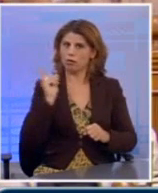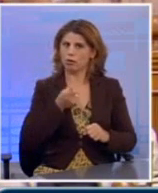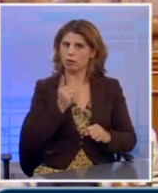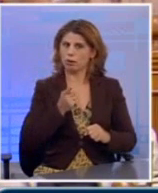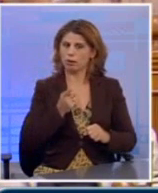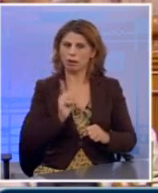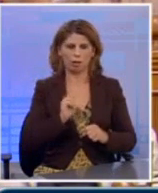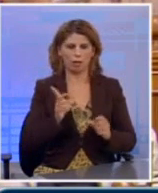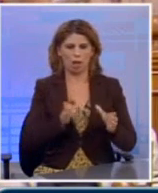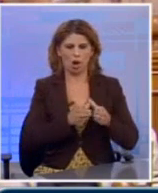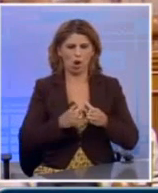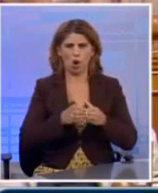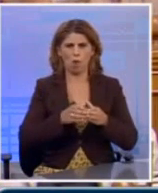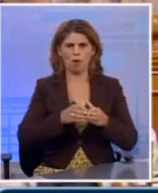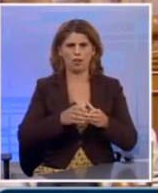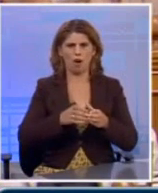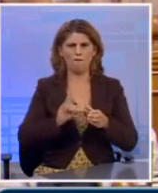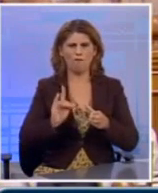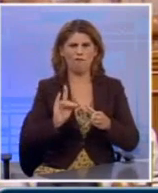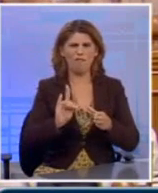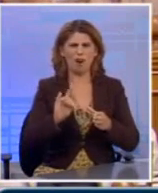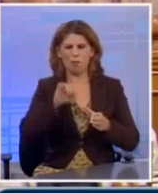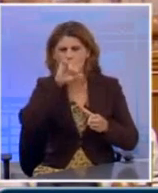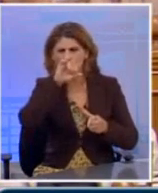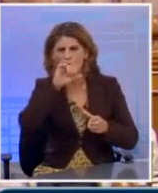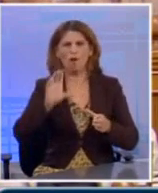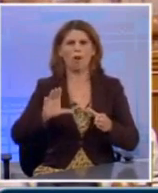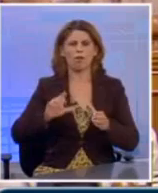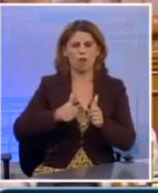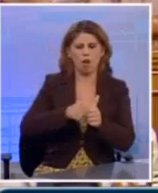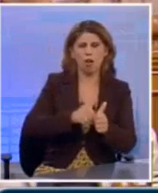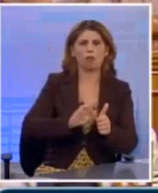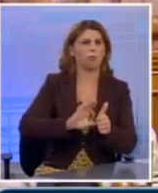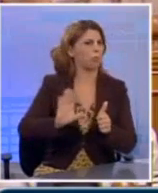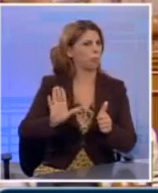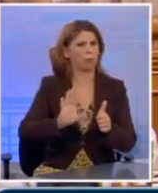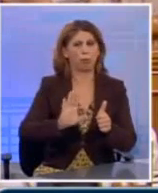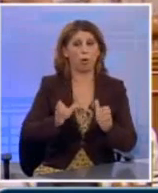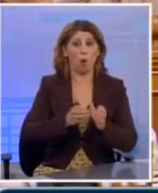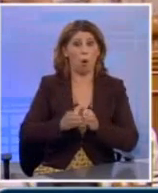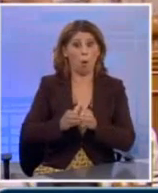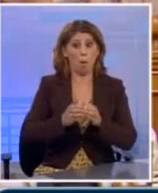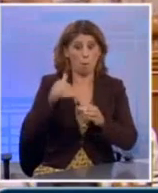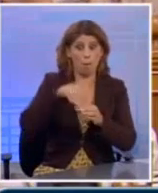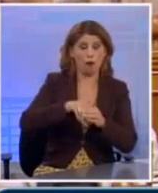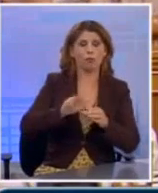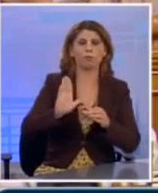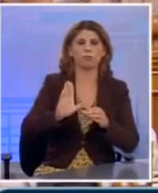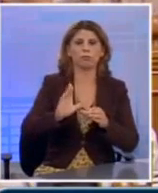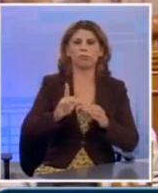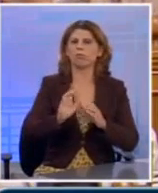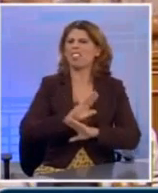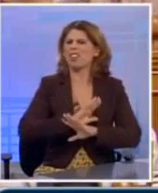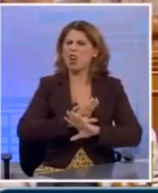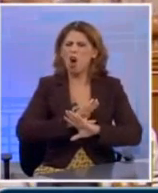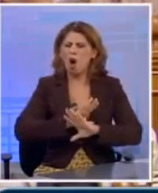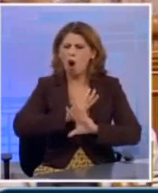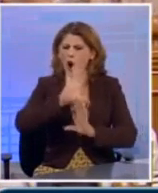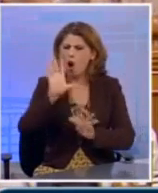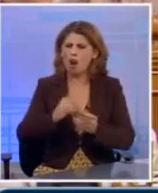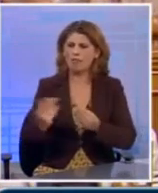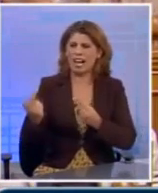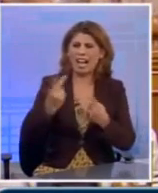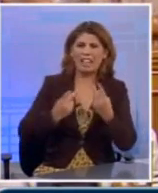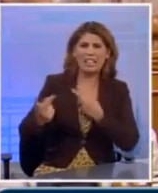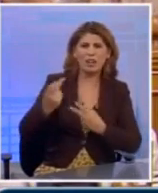Δεν ήταν κομματόσκυλο, δεν ήταν κολλητός, δεν ήταν του κόμματος, δεν ήταν όλα αυτά που μας καταγγέλλεται